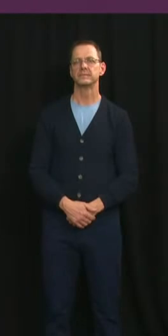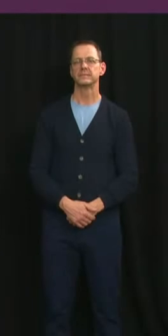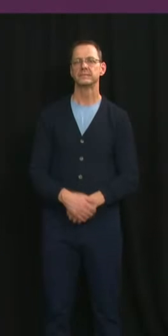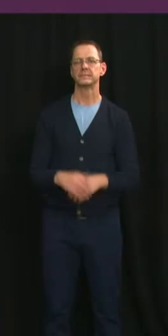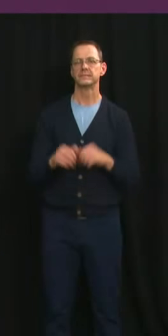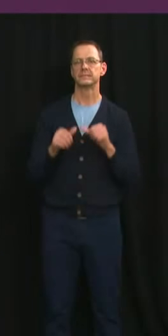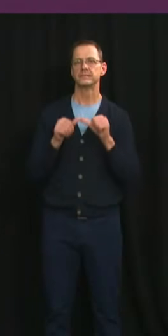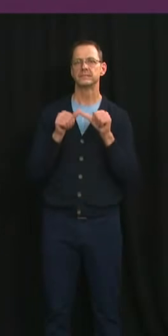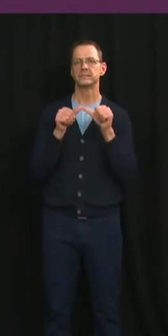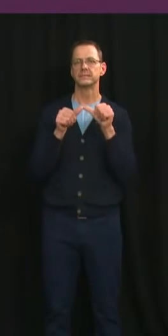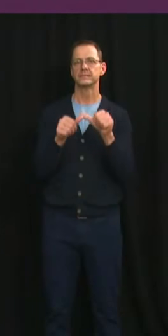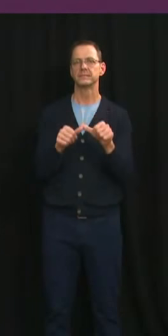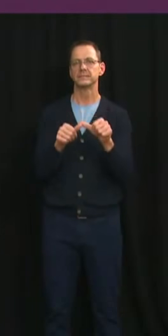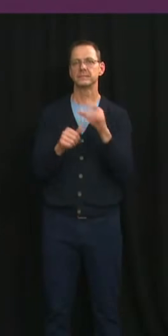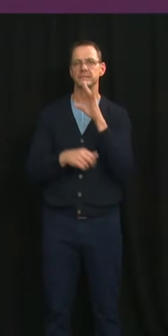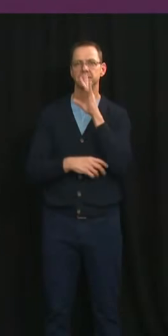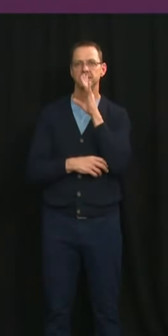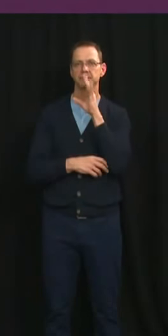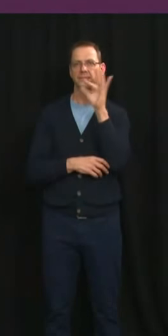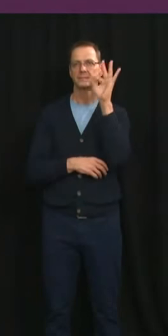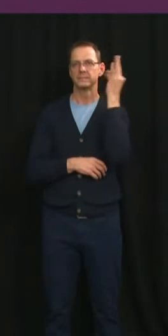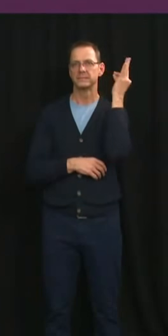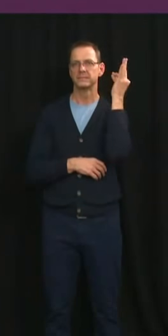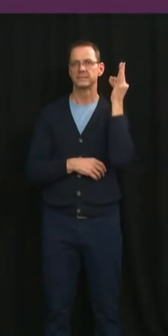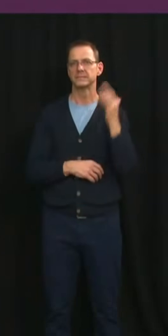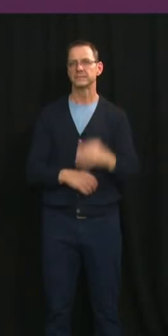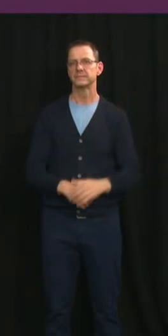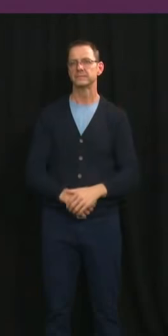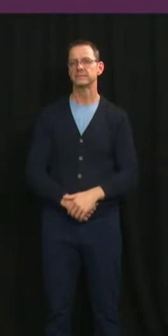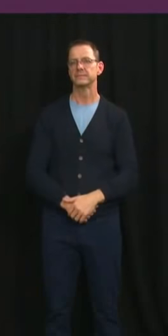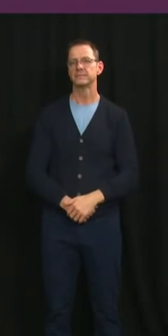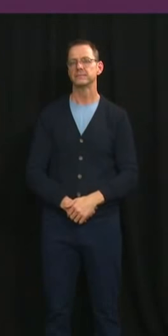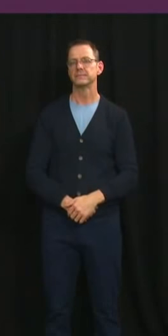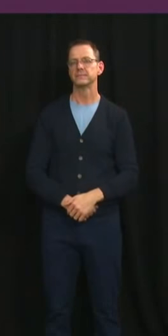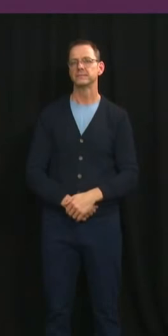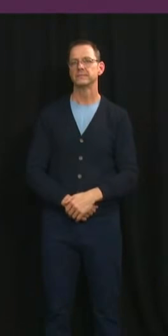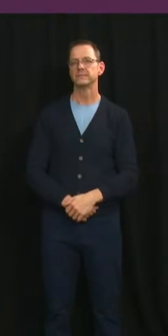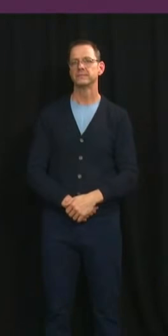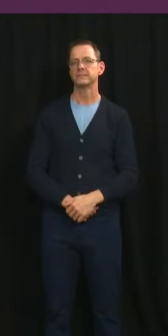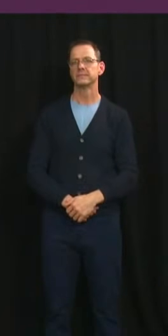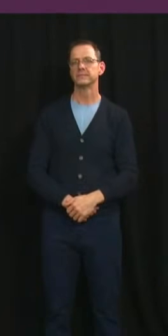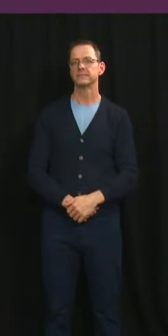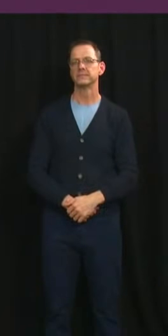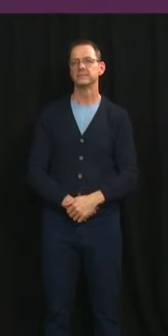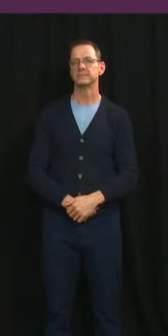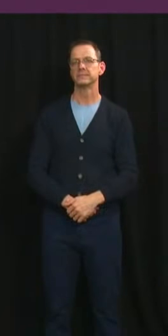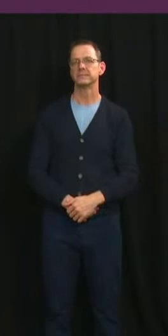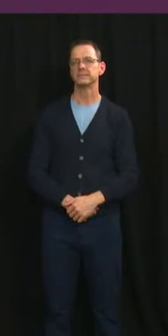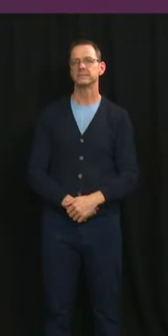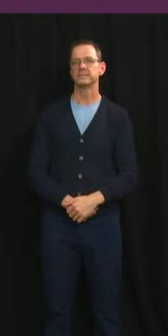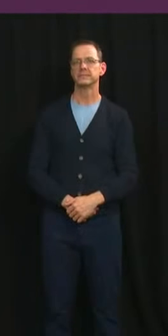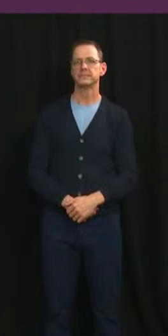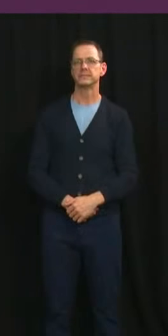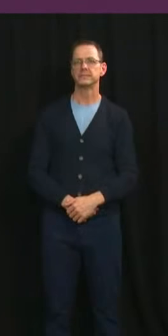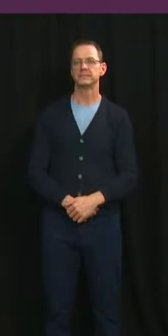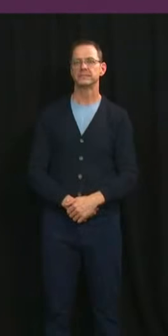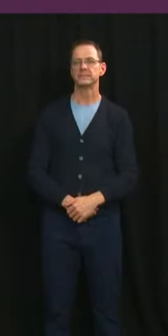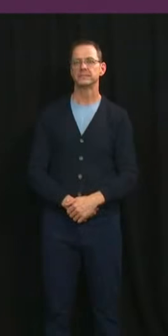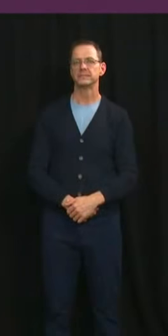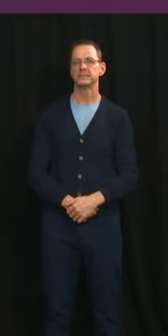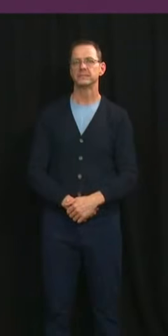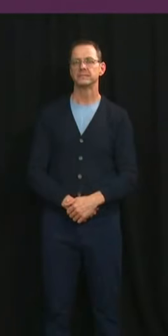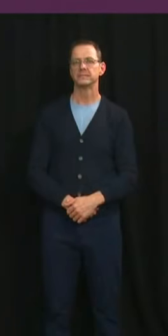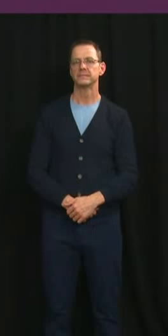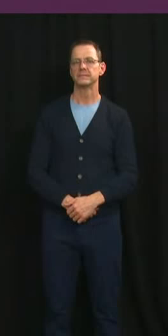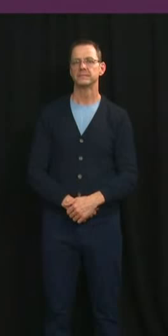de vie. Aujourd'hui, nous avons surpassé 2000 morts à cause de COVID-19 en Alberta. C'est une